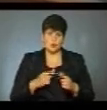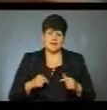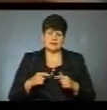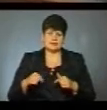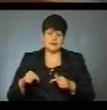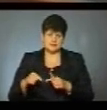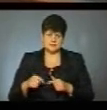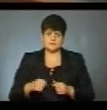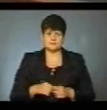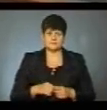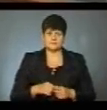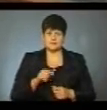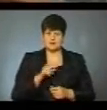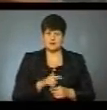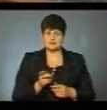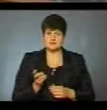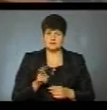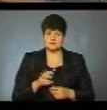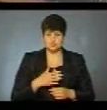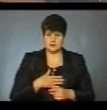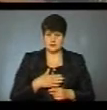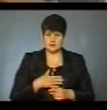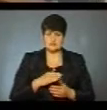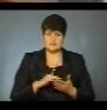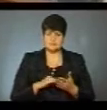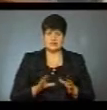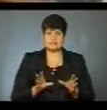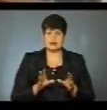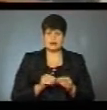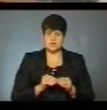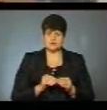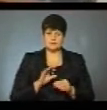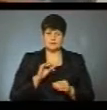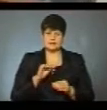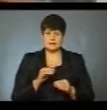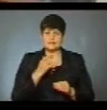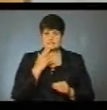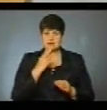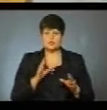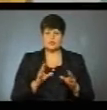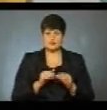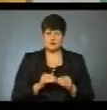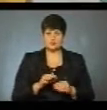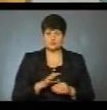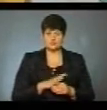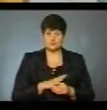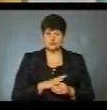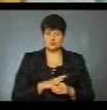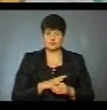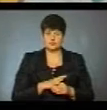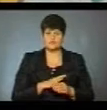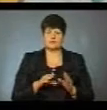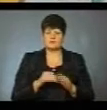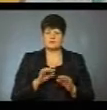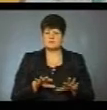національно-патріотичних організацій. Вони завітали до нас написати разом диктант національної єдності. Було вибрано місце